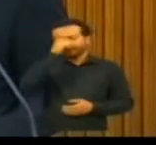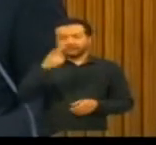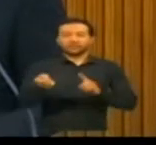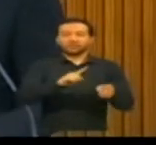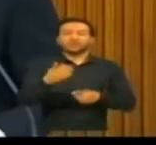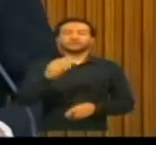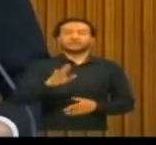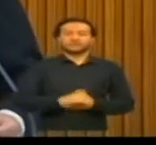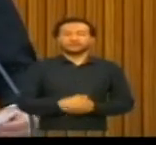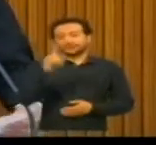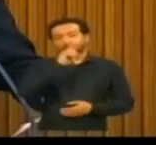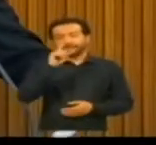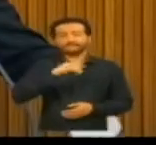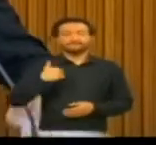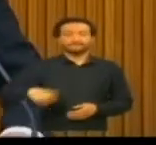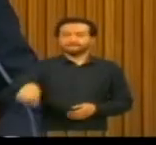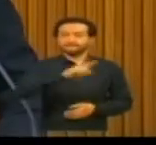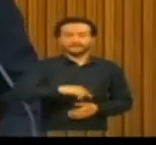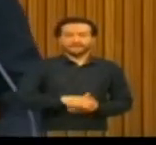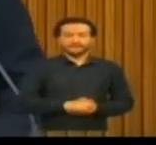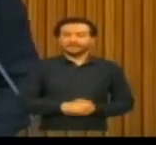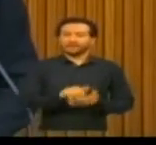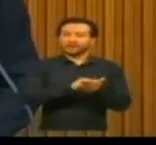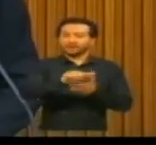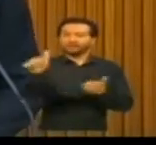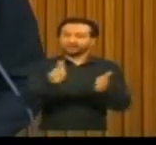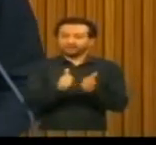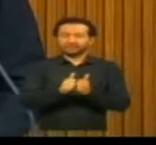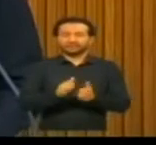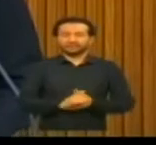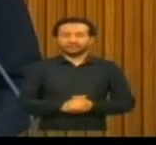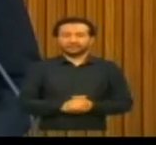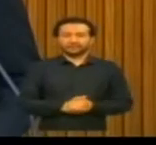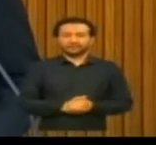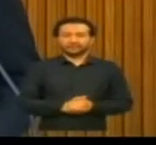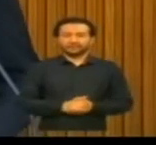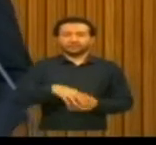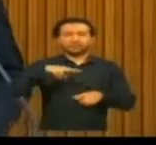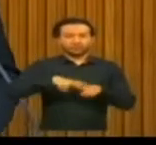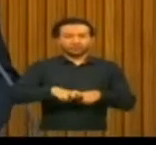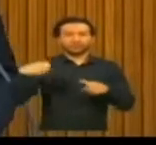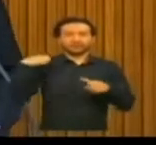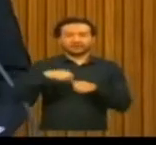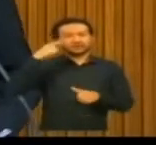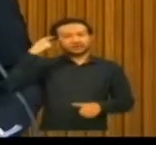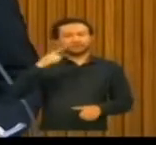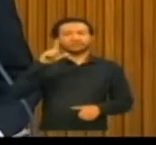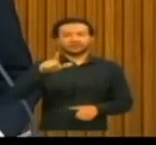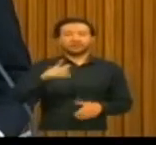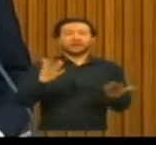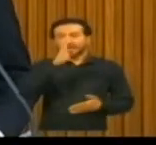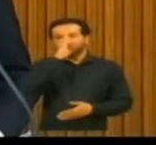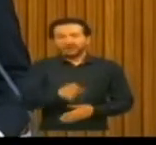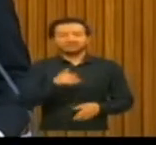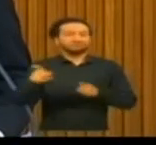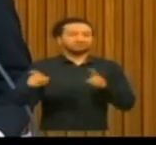yönetilmiyor. Dolayısıyla bizler hep birlikte, ama hep birlikte oturup yeniden düşünmek zorundayız. Hangi partiden